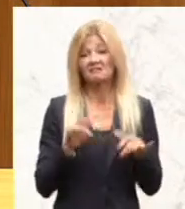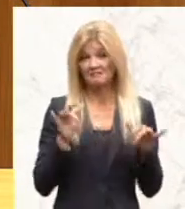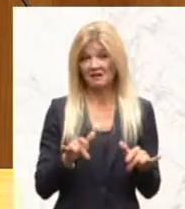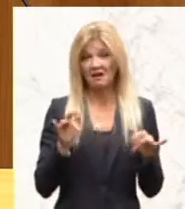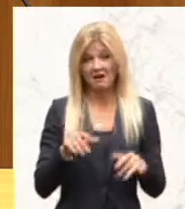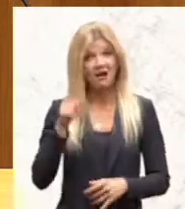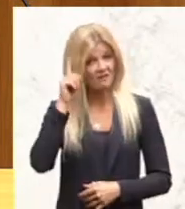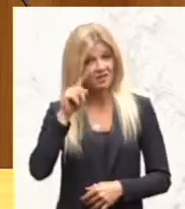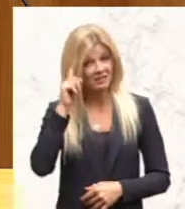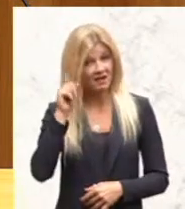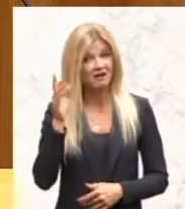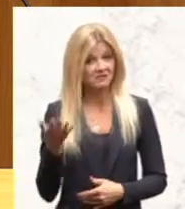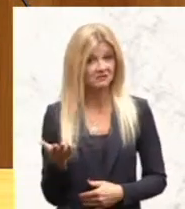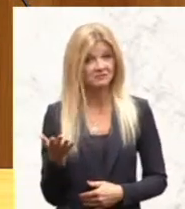dass es